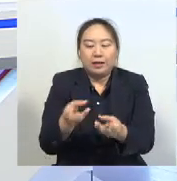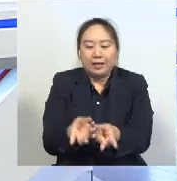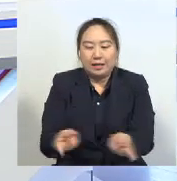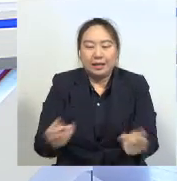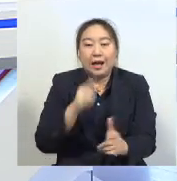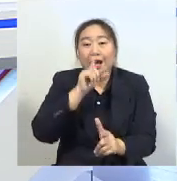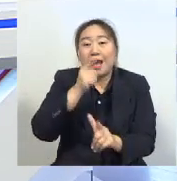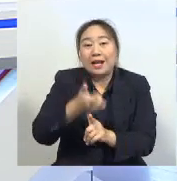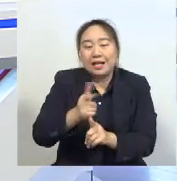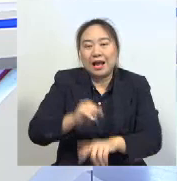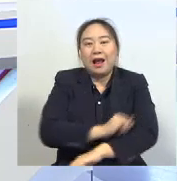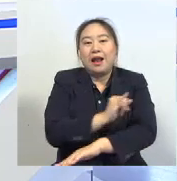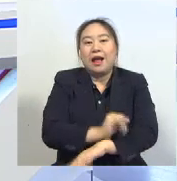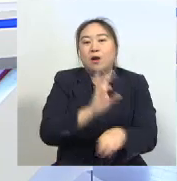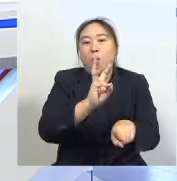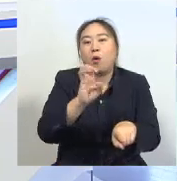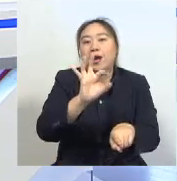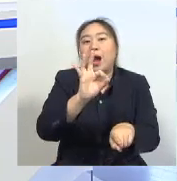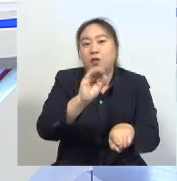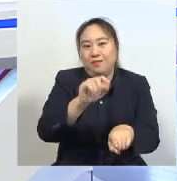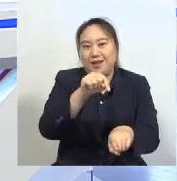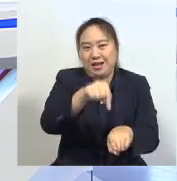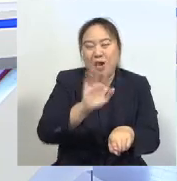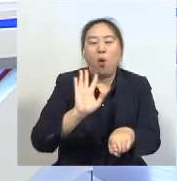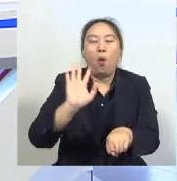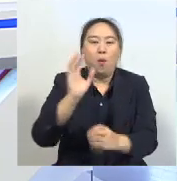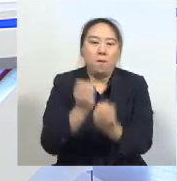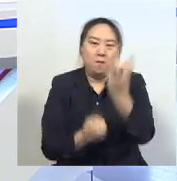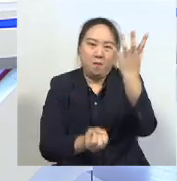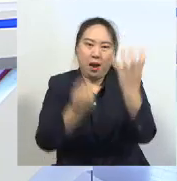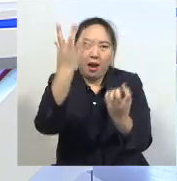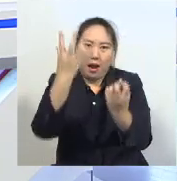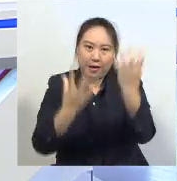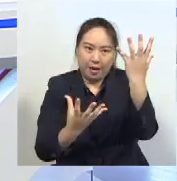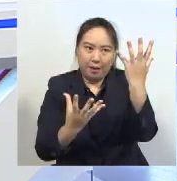ก่690ไร่เป็นพื้นที่ที่อยู่ในเขตป่าสงวนเนี่ยประมา